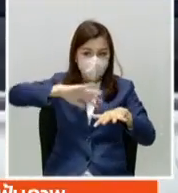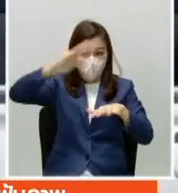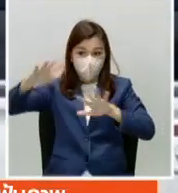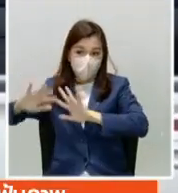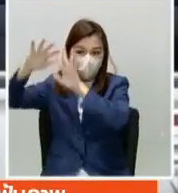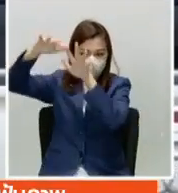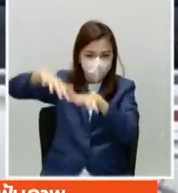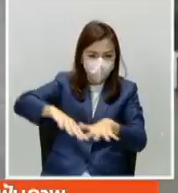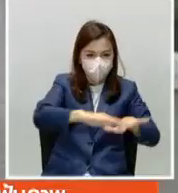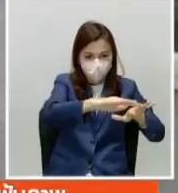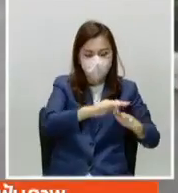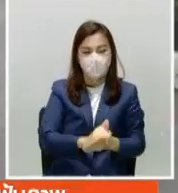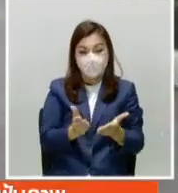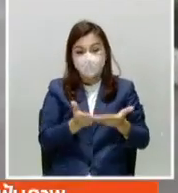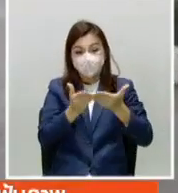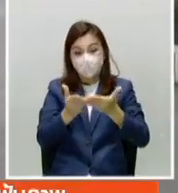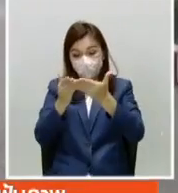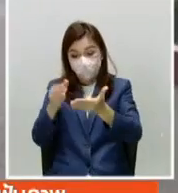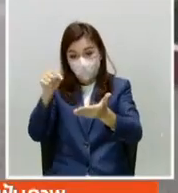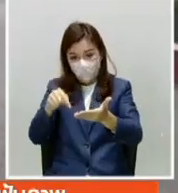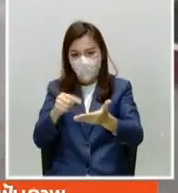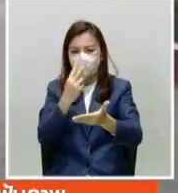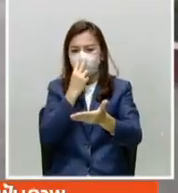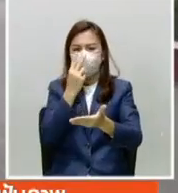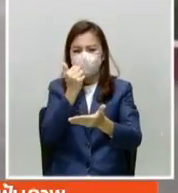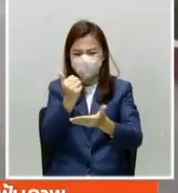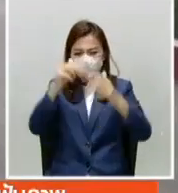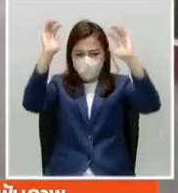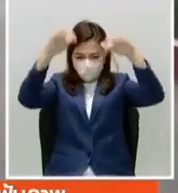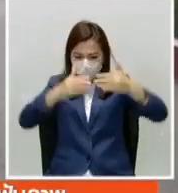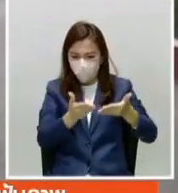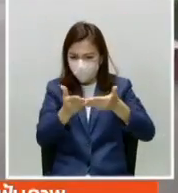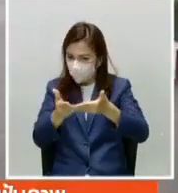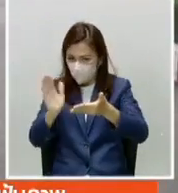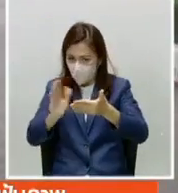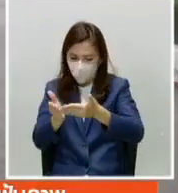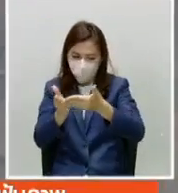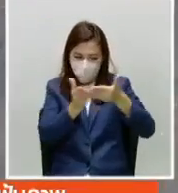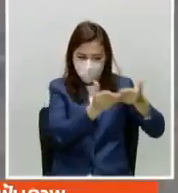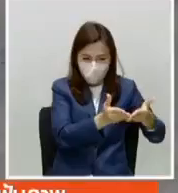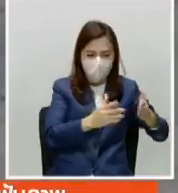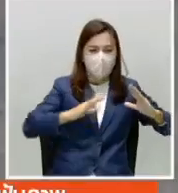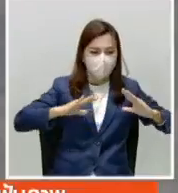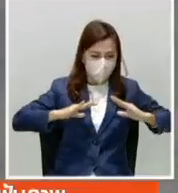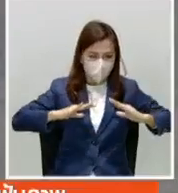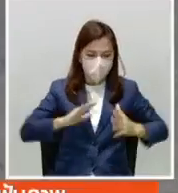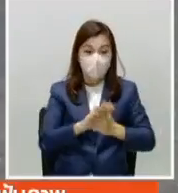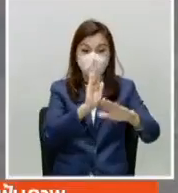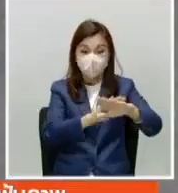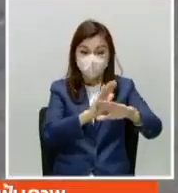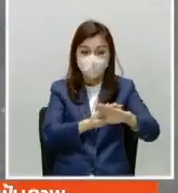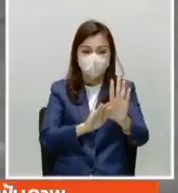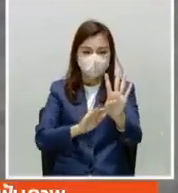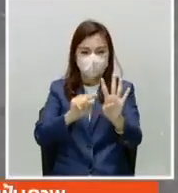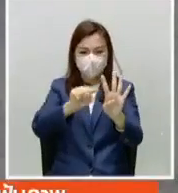ากสำหรับชาวเรือค่ะก็ควรหลีกเลี่ยงการเดินเรือบริเวณที่มีฝนฟ้าคะนองนะคะก็ประกาศเตือนในช่วงของวัน